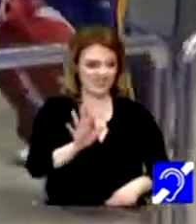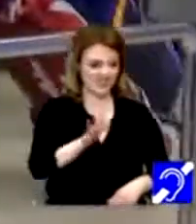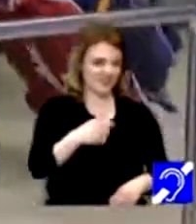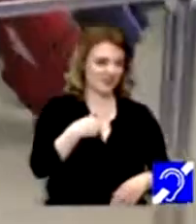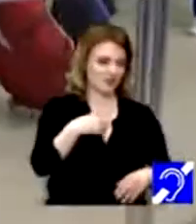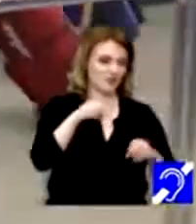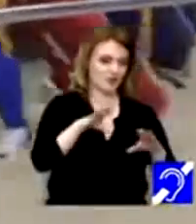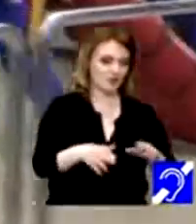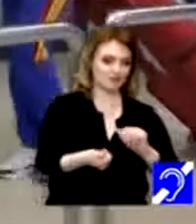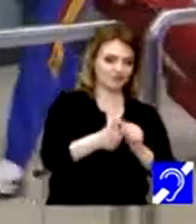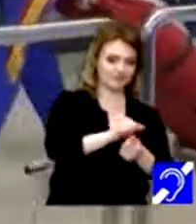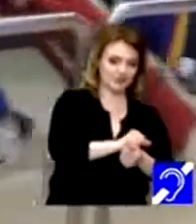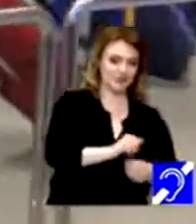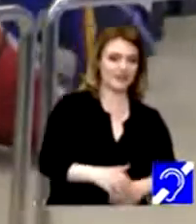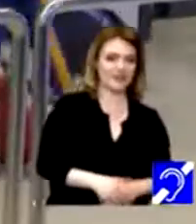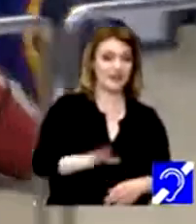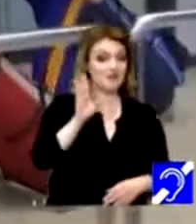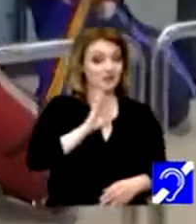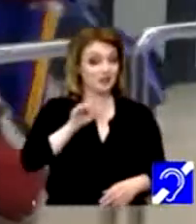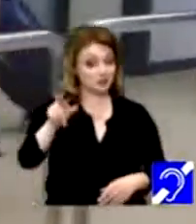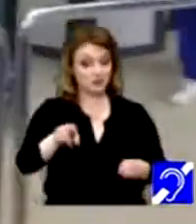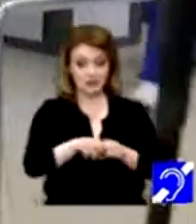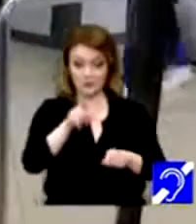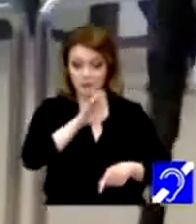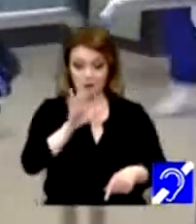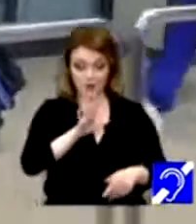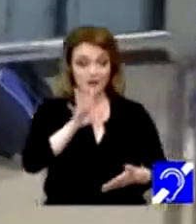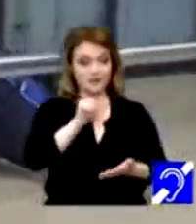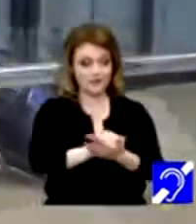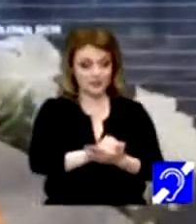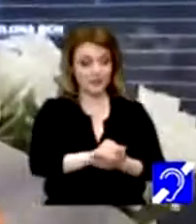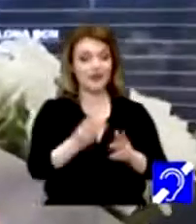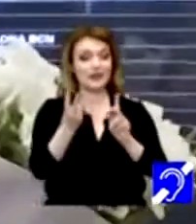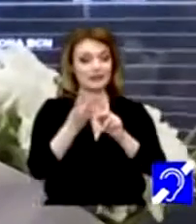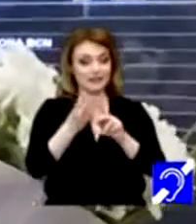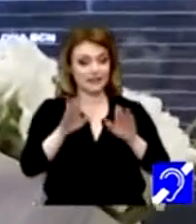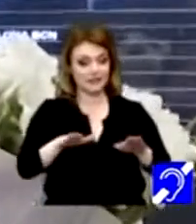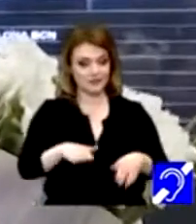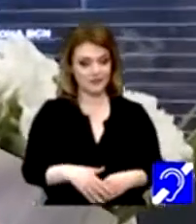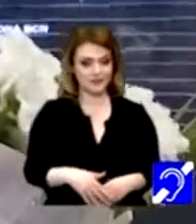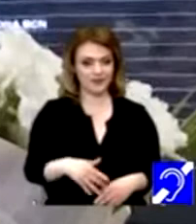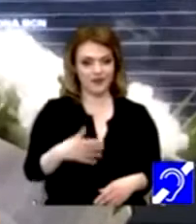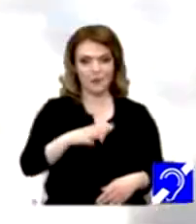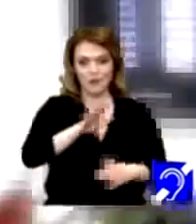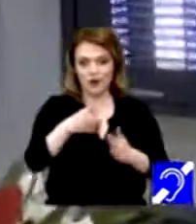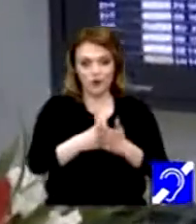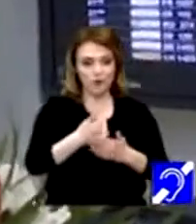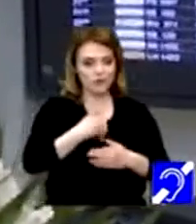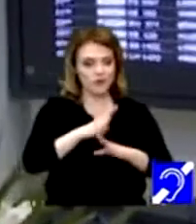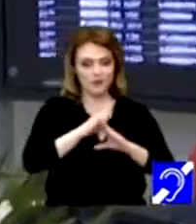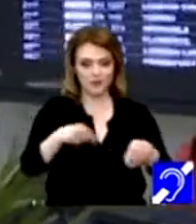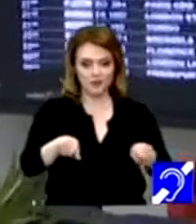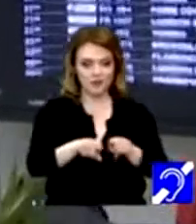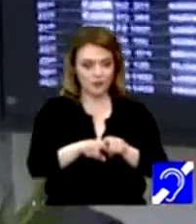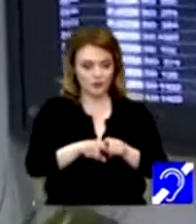schimb. Nici fetele nu s-au lăsat mai prejos și au luat medalia de bronz la echipe. E cea mai importantă medalie luată de până acum. A fost un an greu